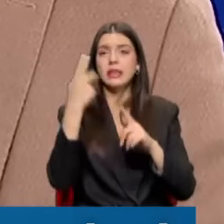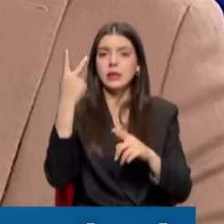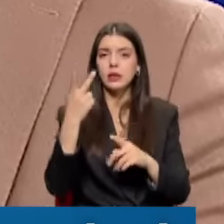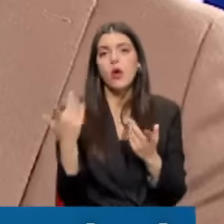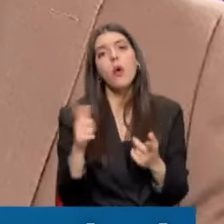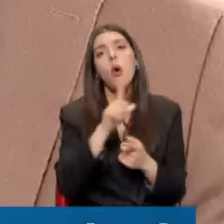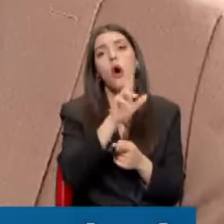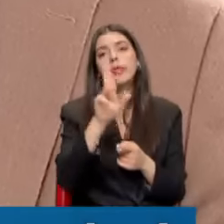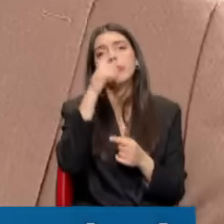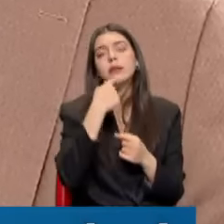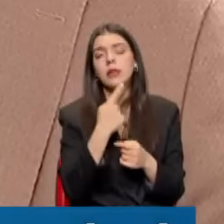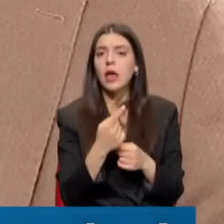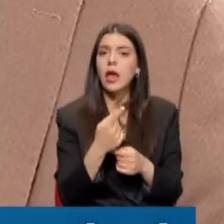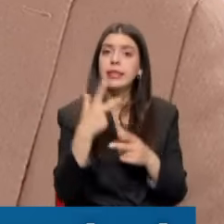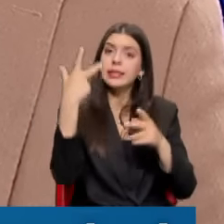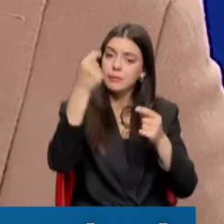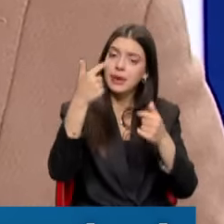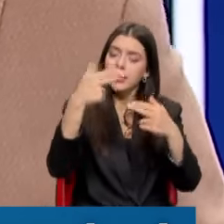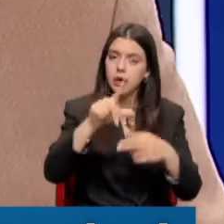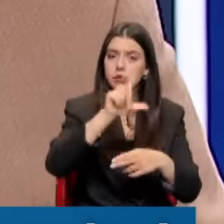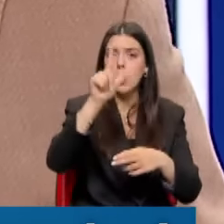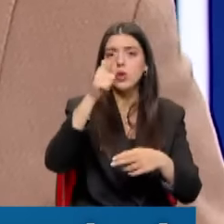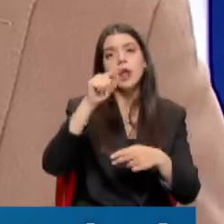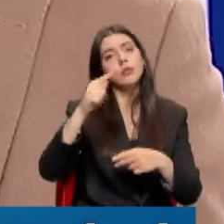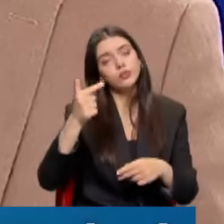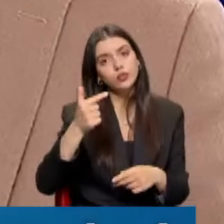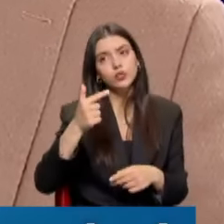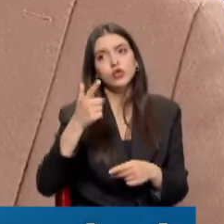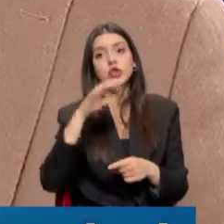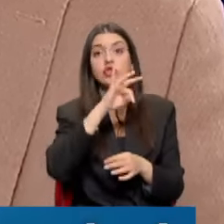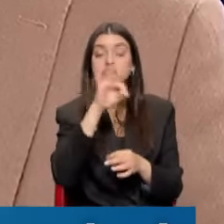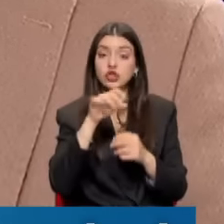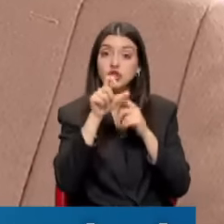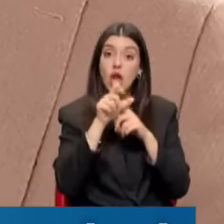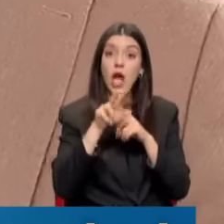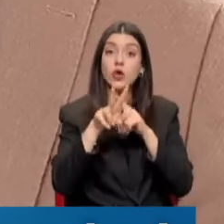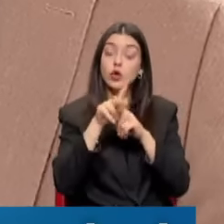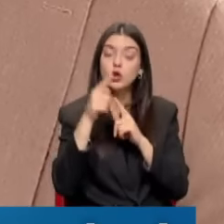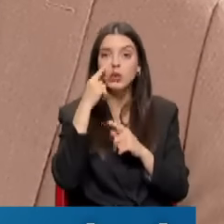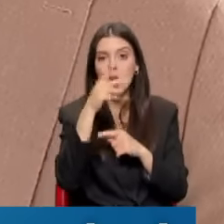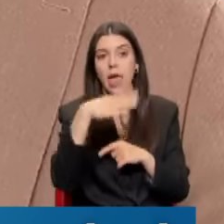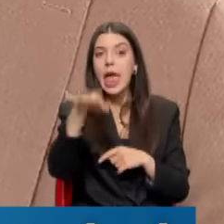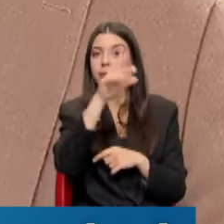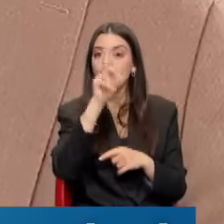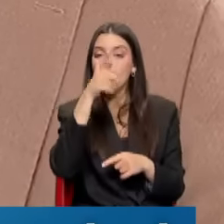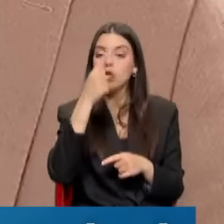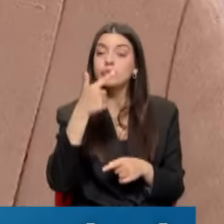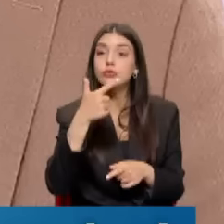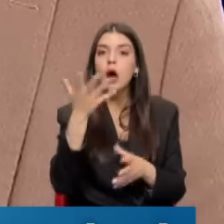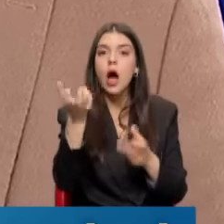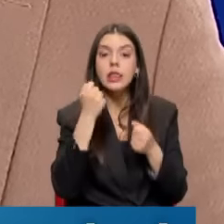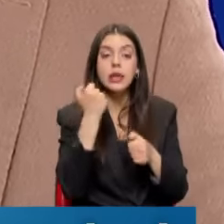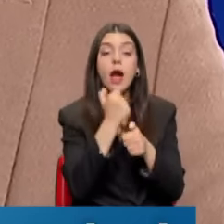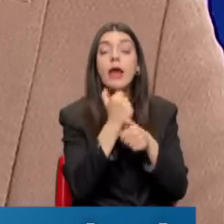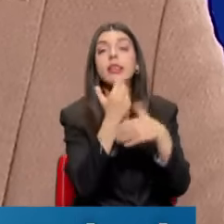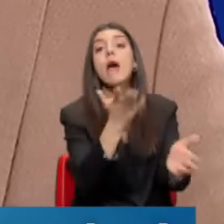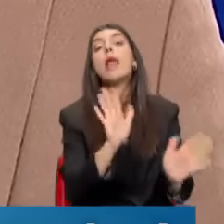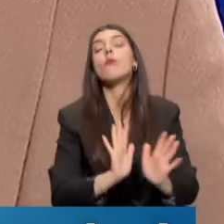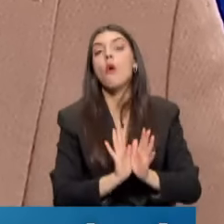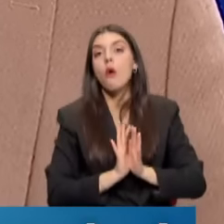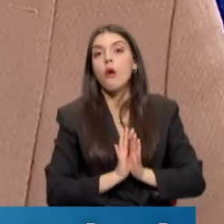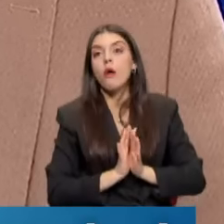17 lira Bir de kesintiyi yap 16,5 lira Bir de kota var yani Çaykur bütün ürünleri 16,5 liraya alacağım diye bir Garanti vermiyor